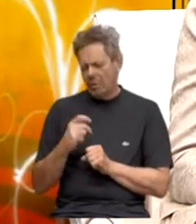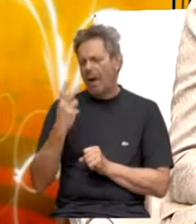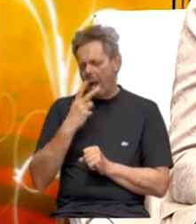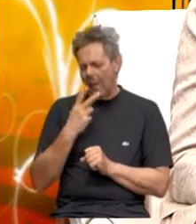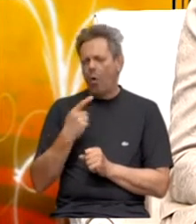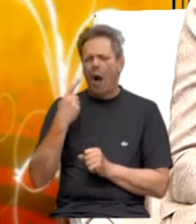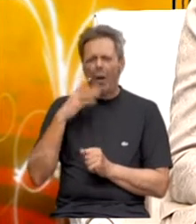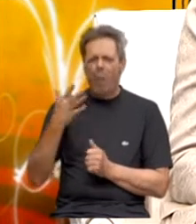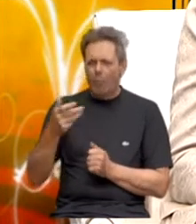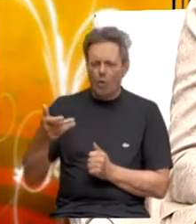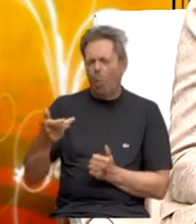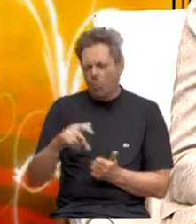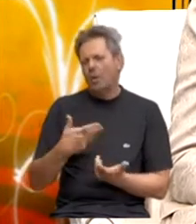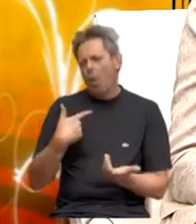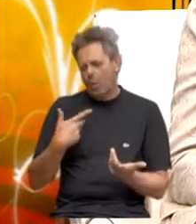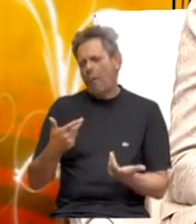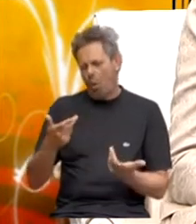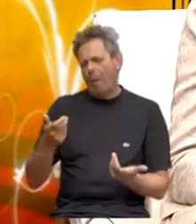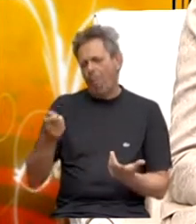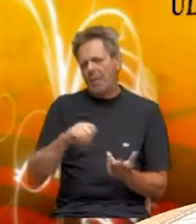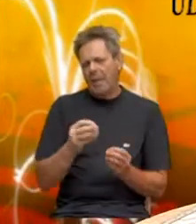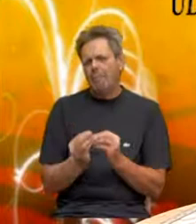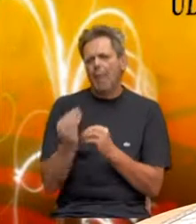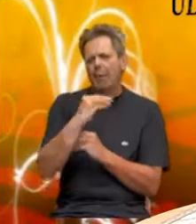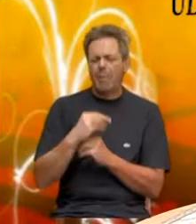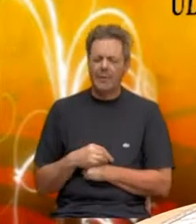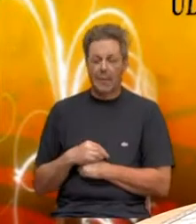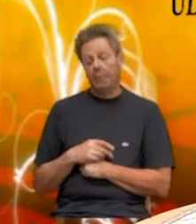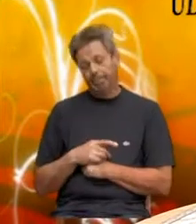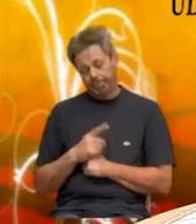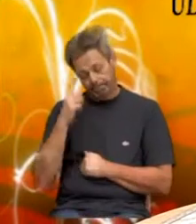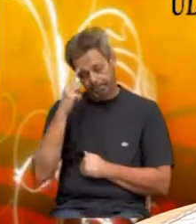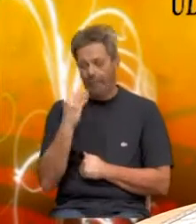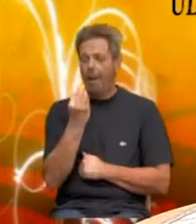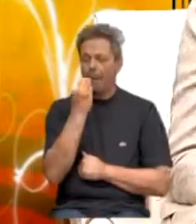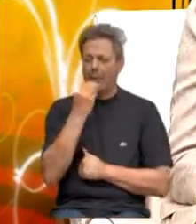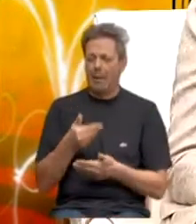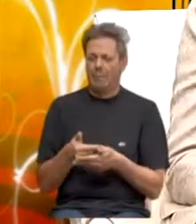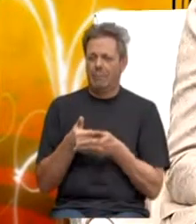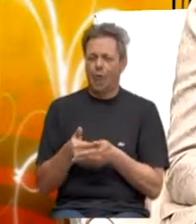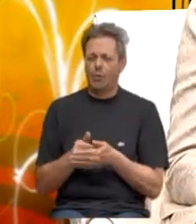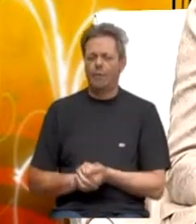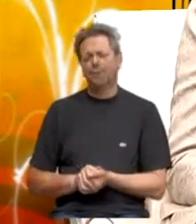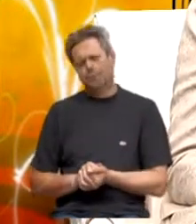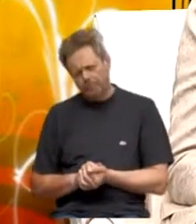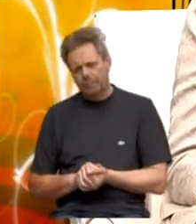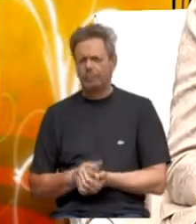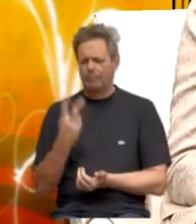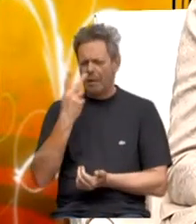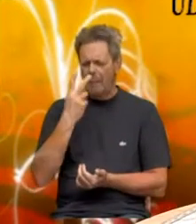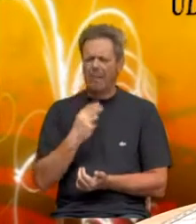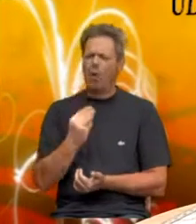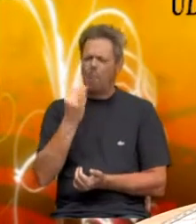isto tako u pripravcima. Tako je. Da. Znači, prehrana je osnovna. Tako je. Ipak je osnovna u toj